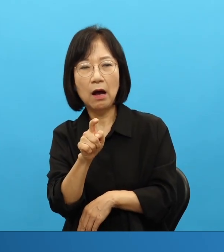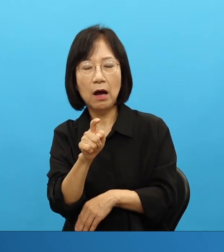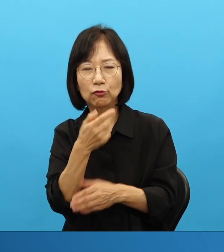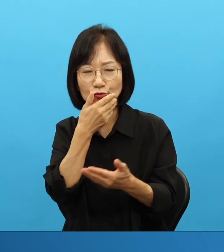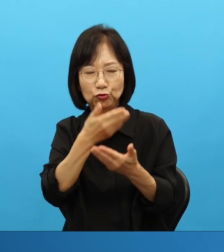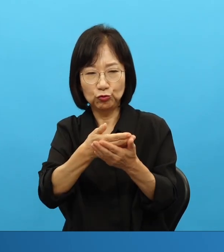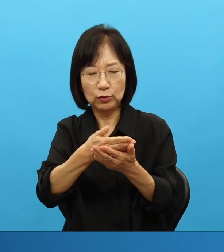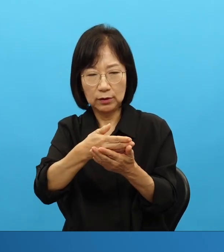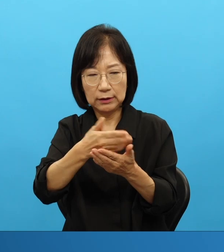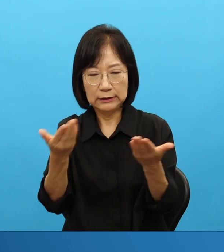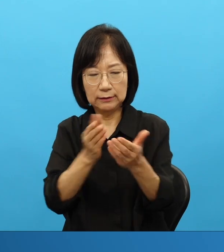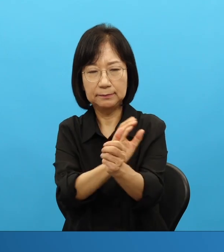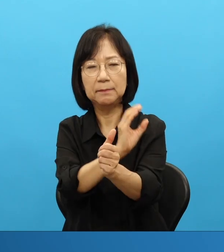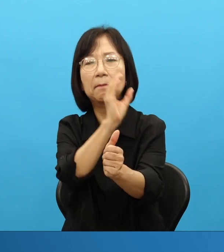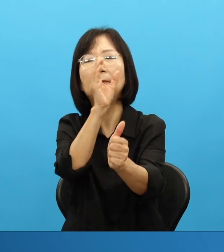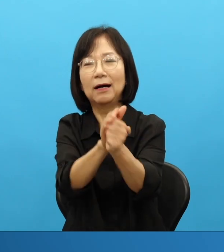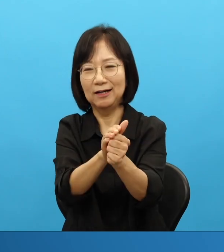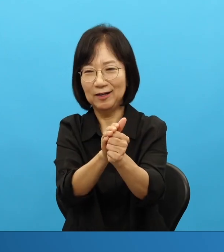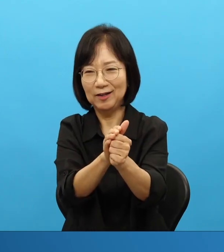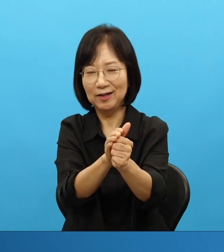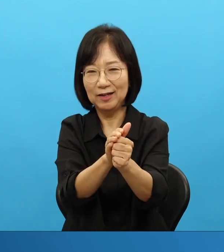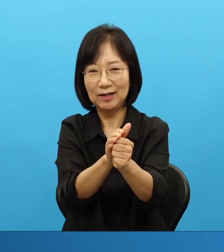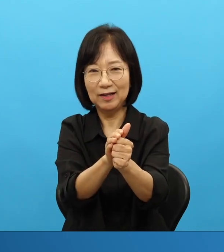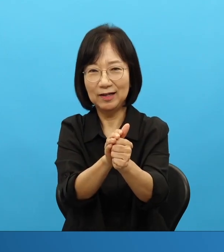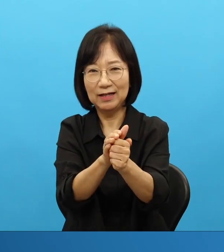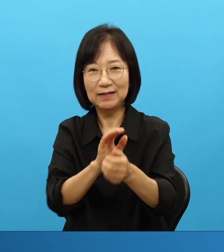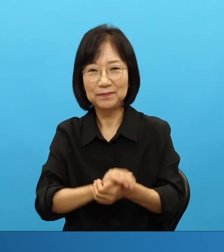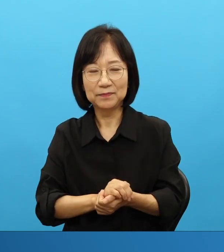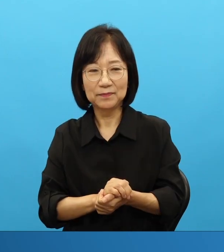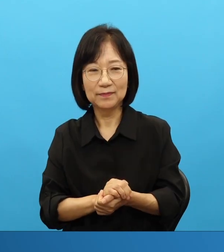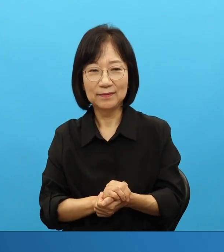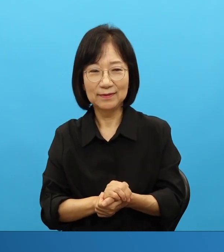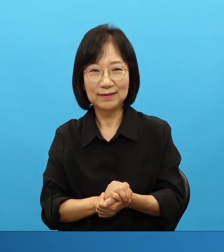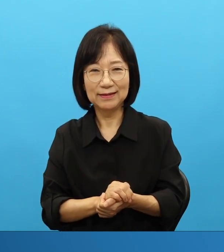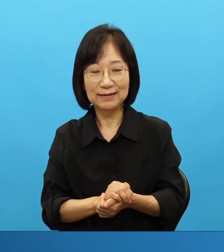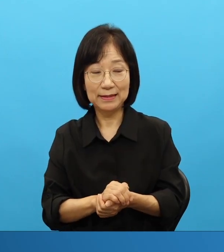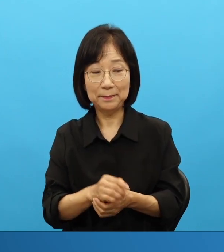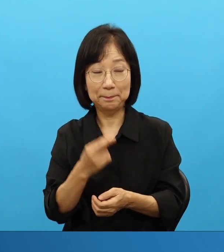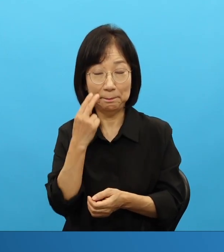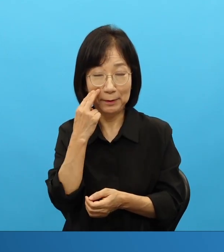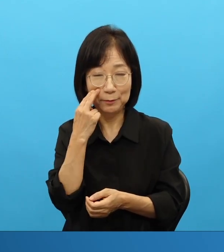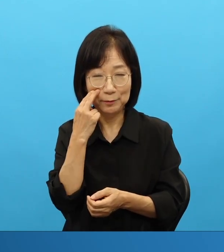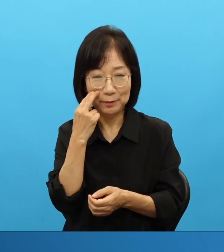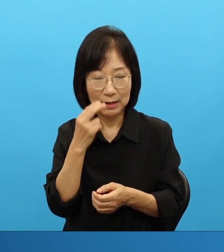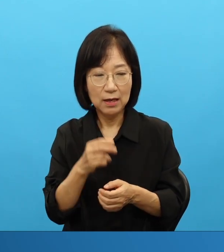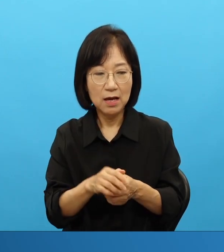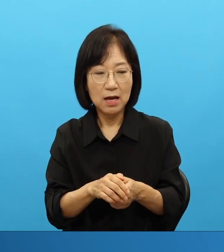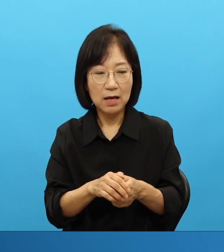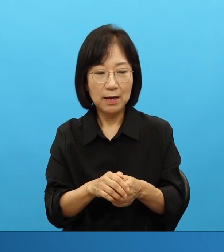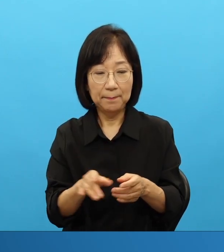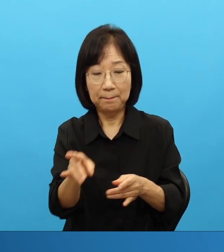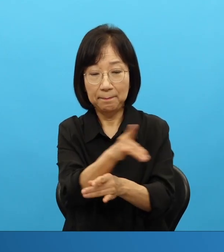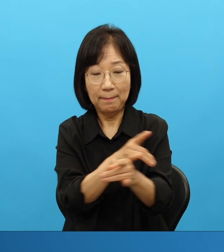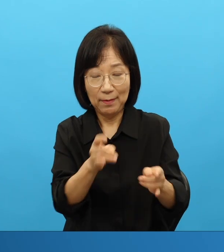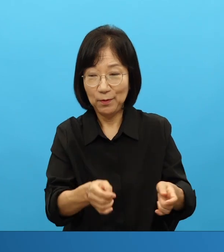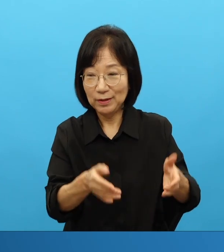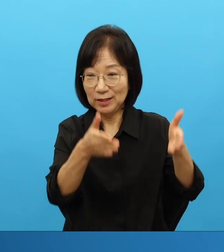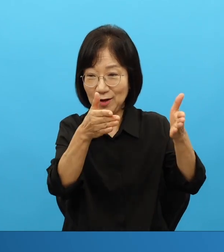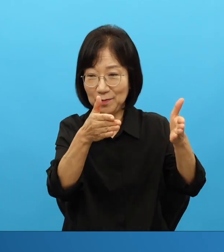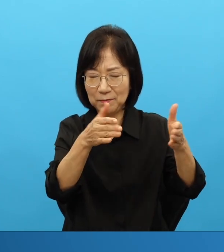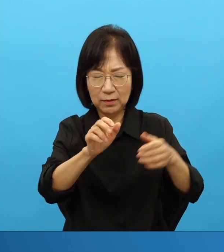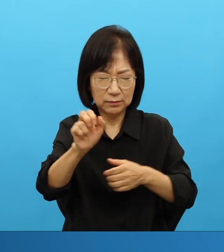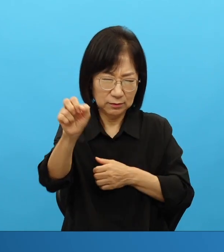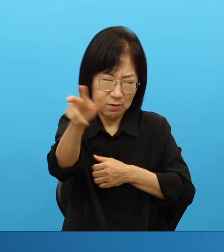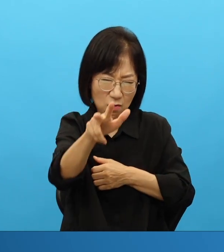everything and manage it all. 그래가지고는요. 미국 전역에다가 백화점 만드는 거예요. Later on, he began to raise up department stores